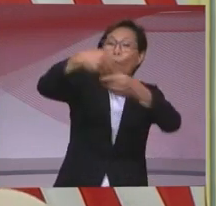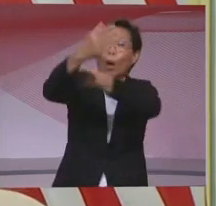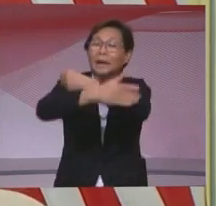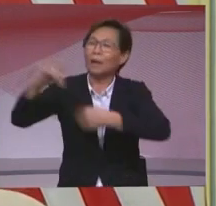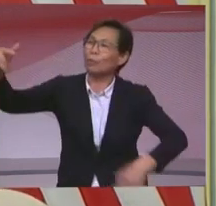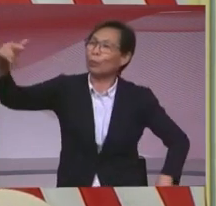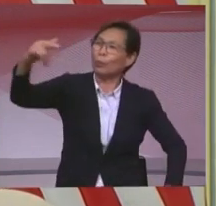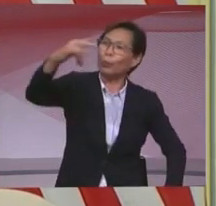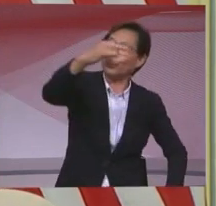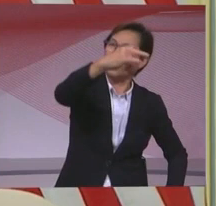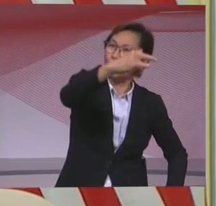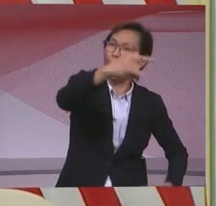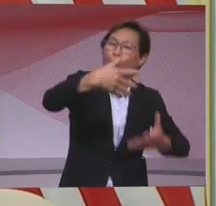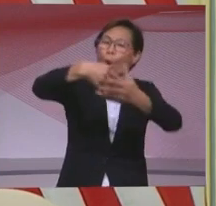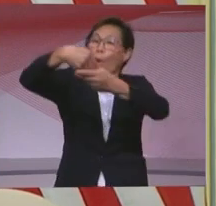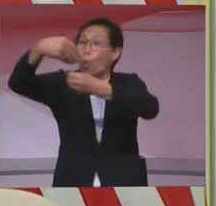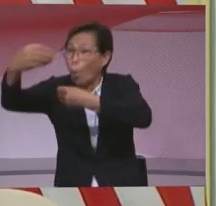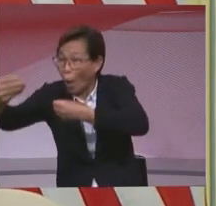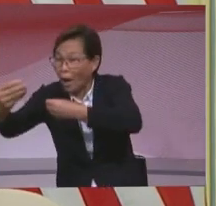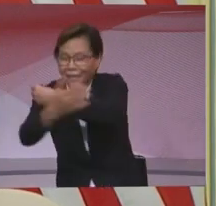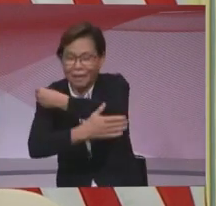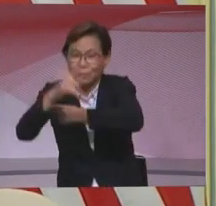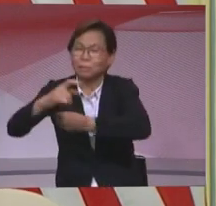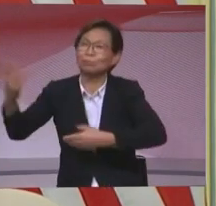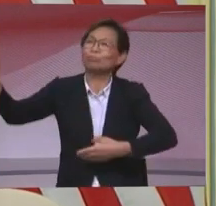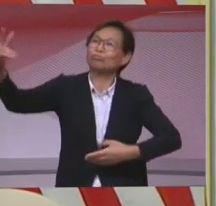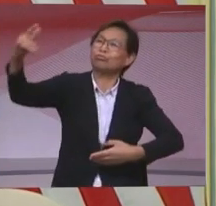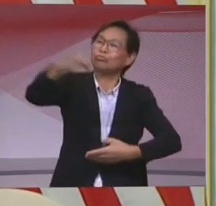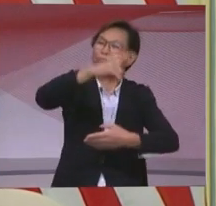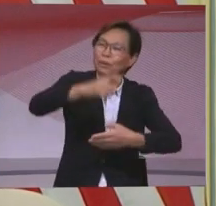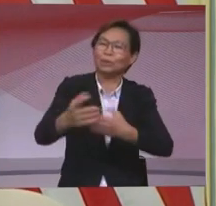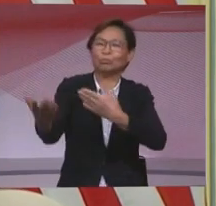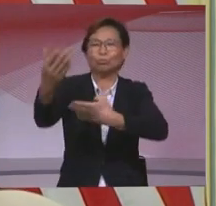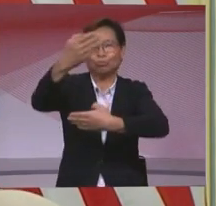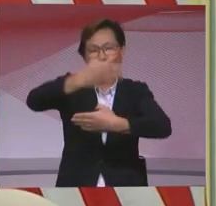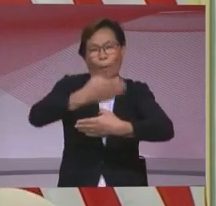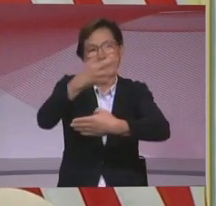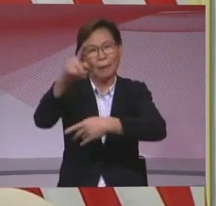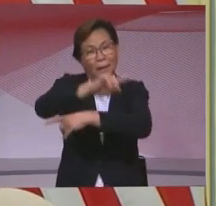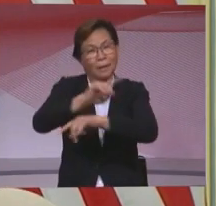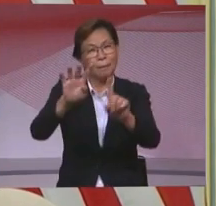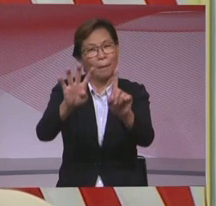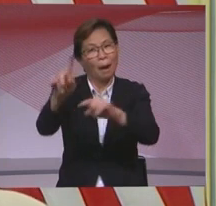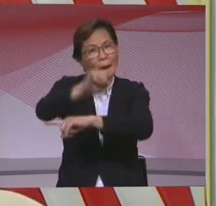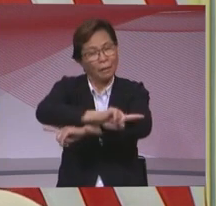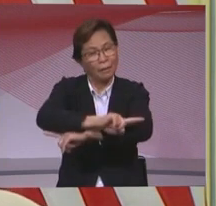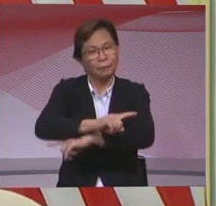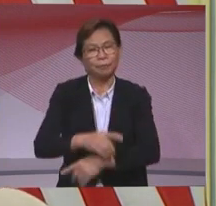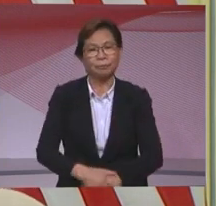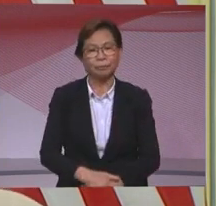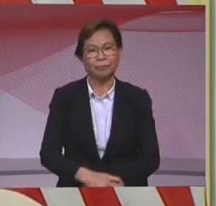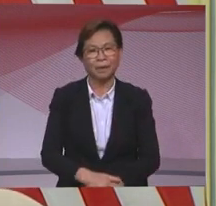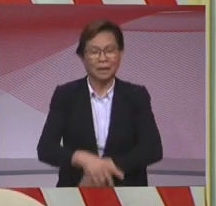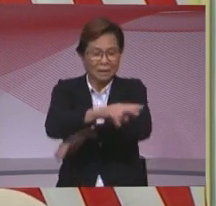14 hari. Luar negara. Tak pernah sebelum ini rentas